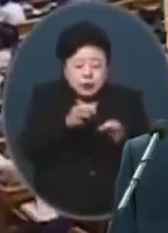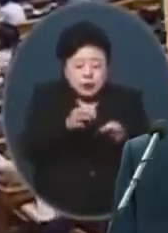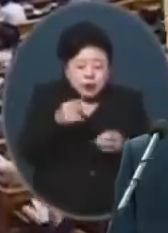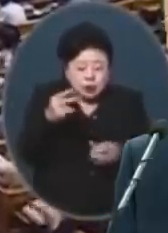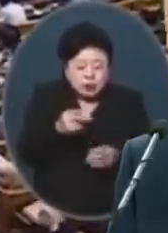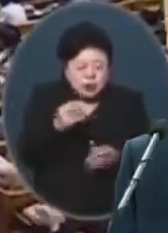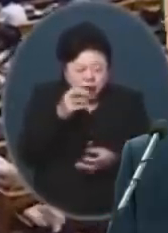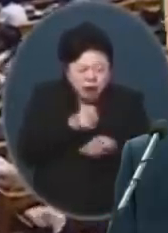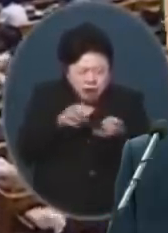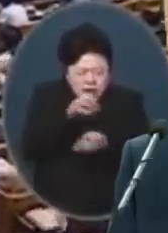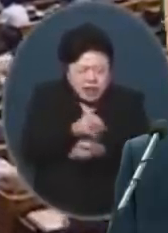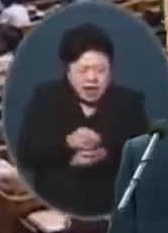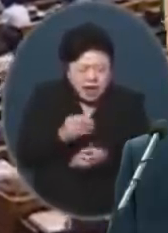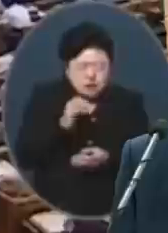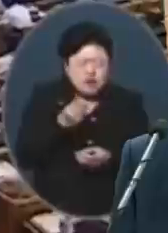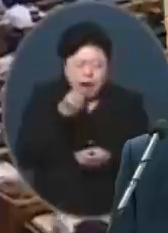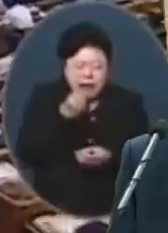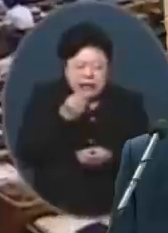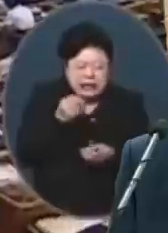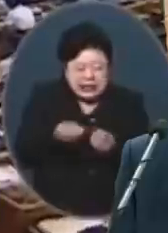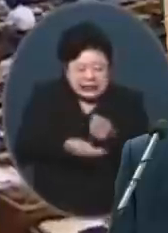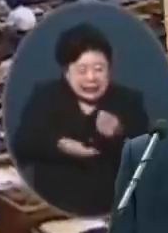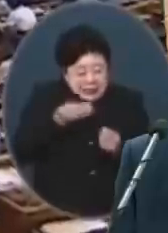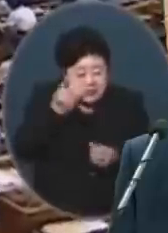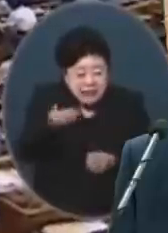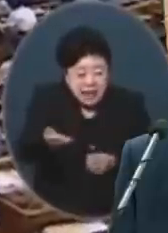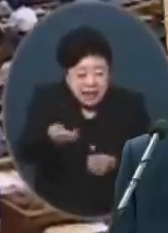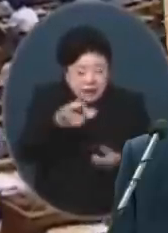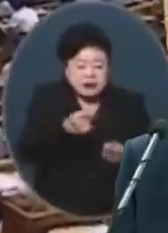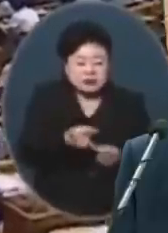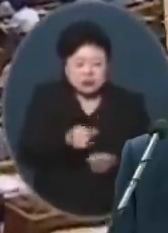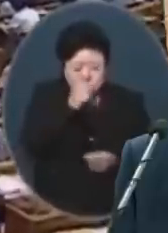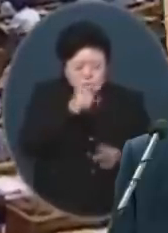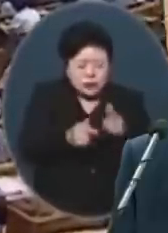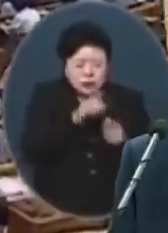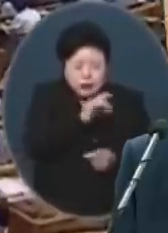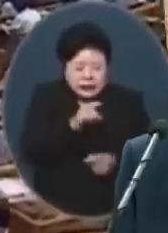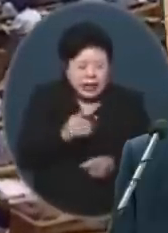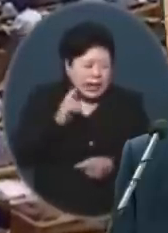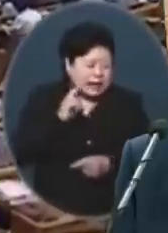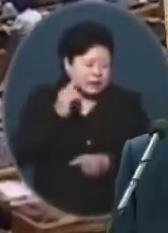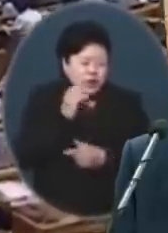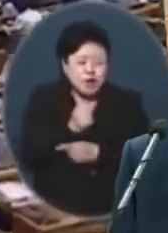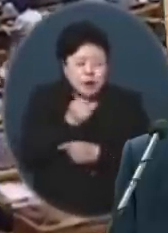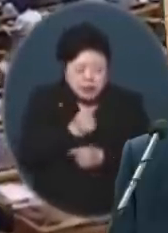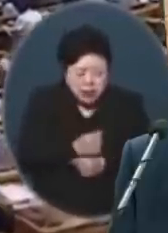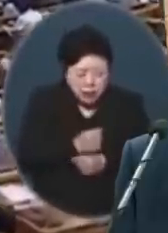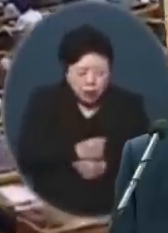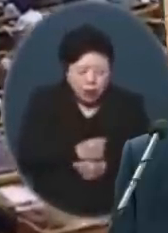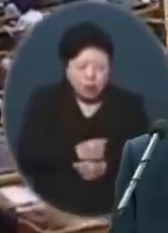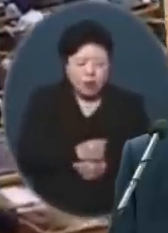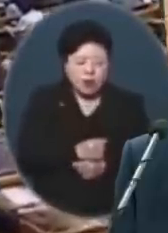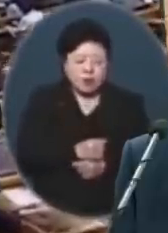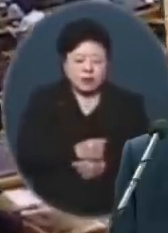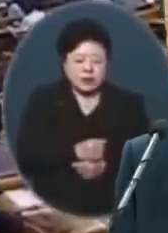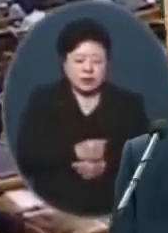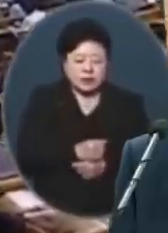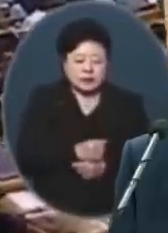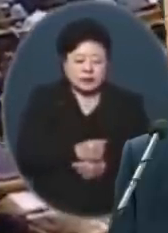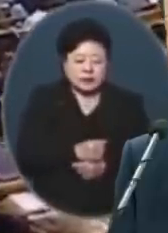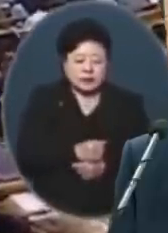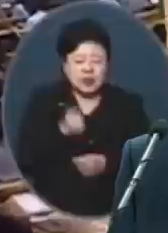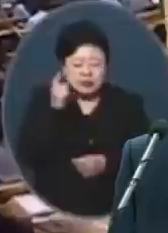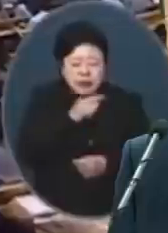포도를 또는 응급회에서는 무화과를 따겠느냐 이와 같이 좋은 나무마다 아름다운 열매를 맺고